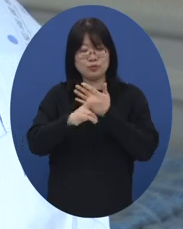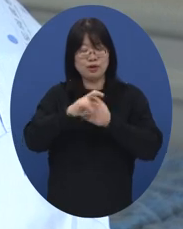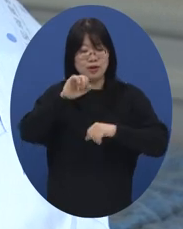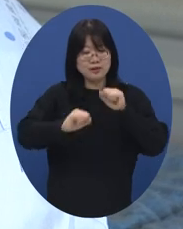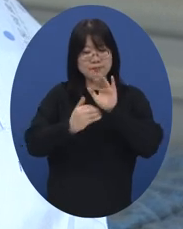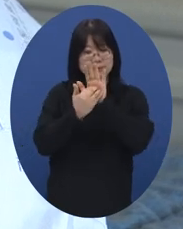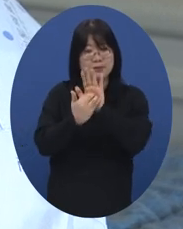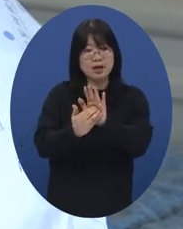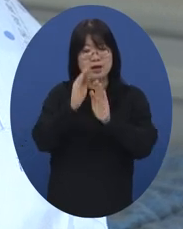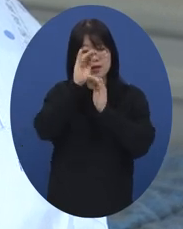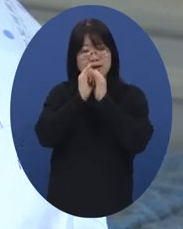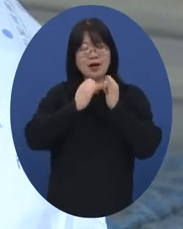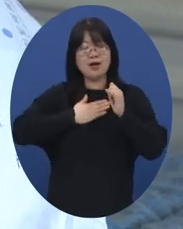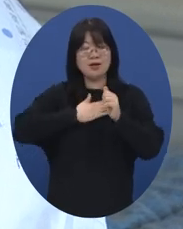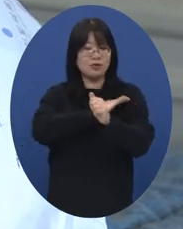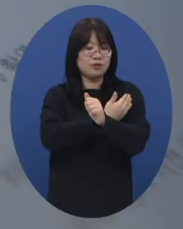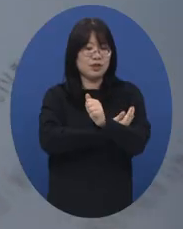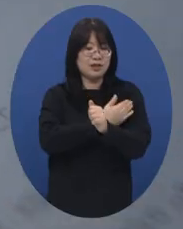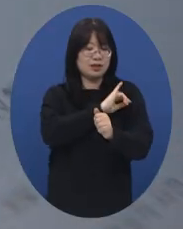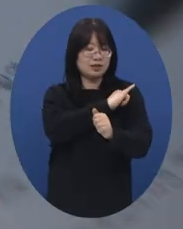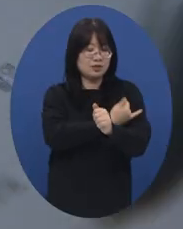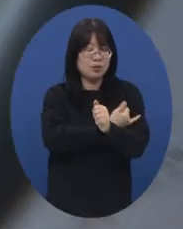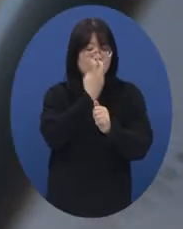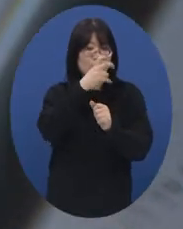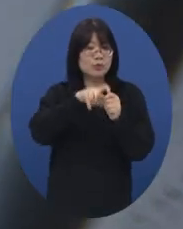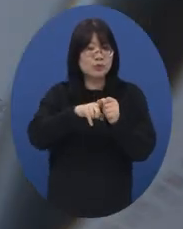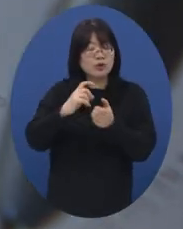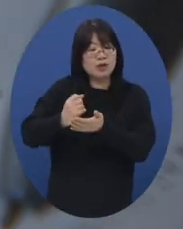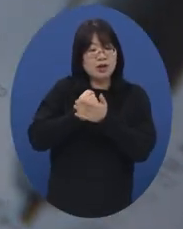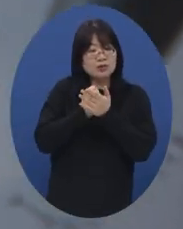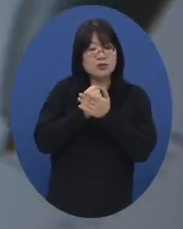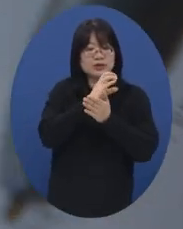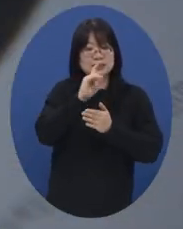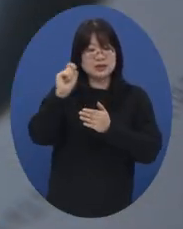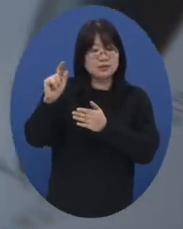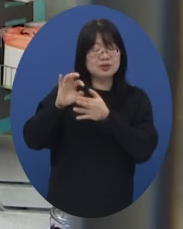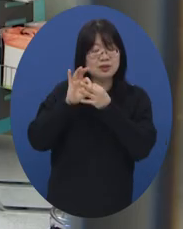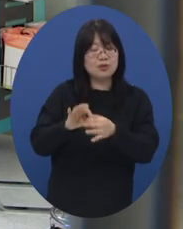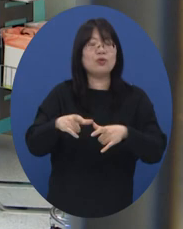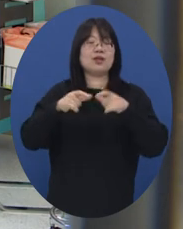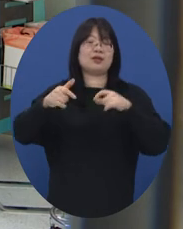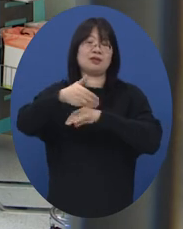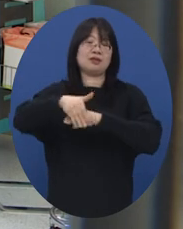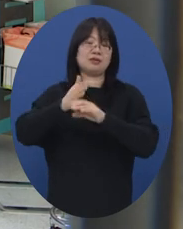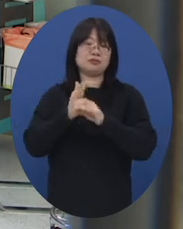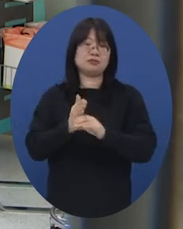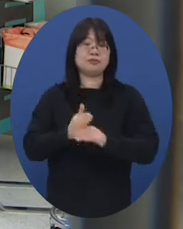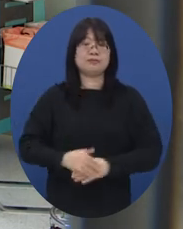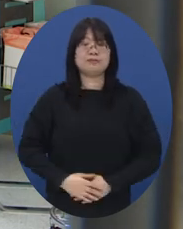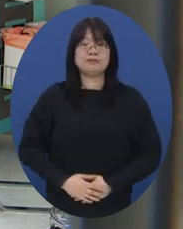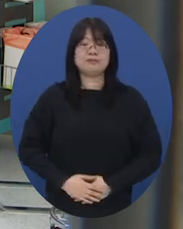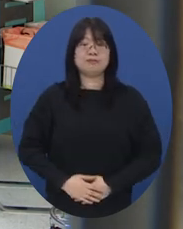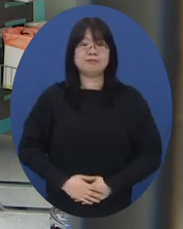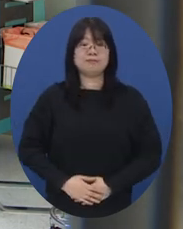예방하고 환세 알 권리와 인권을 보호하기 위해 시스 tv 를 지속적으로 확대할 계획입니다